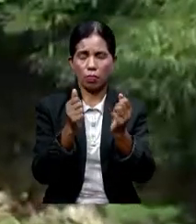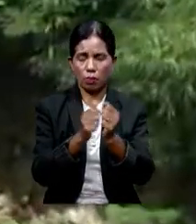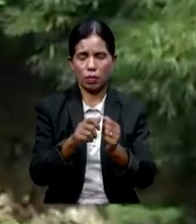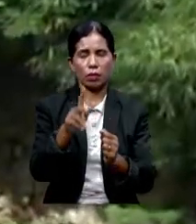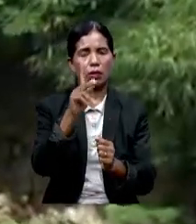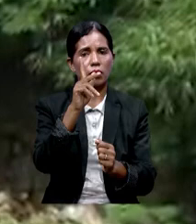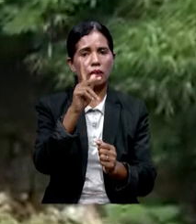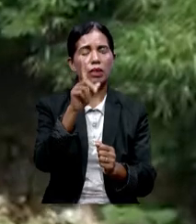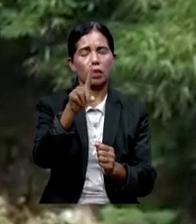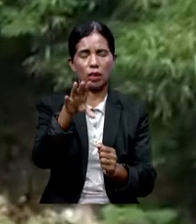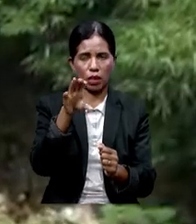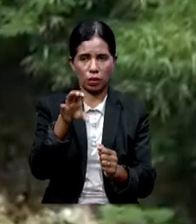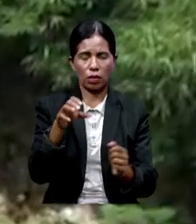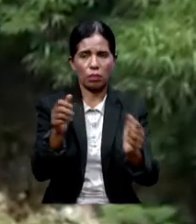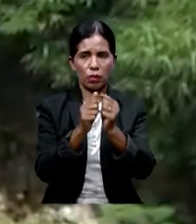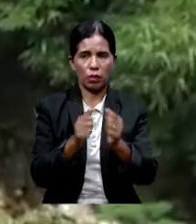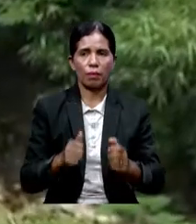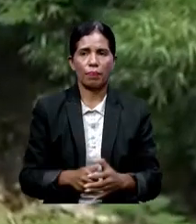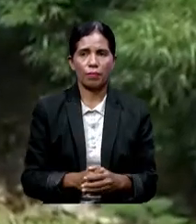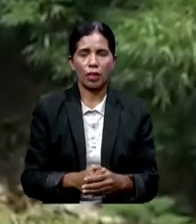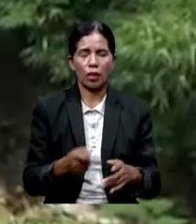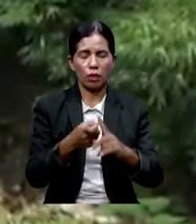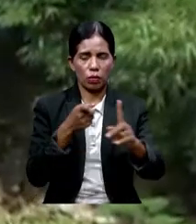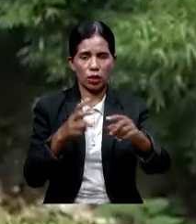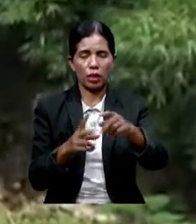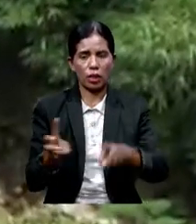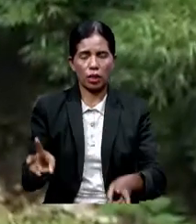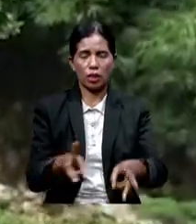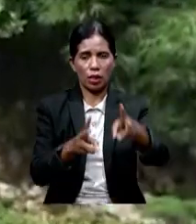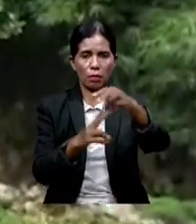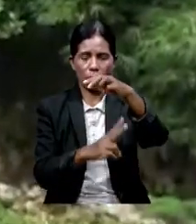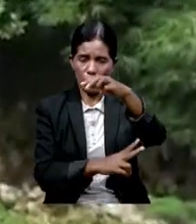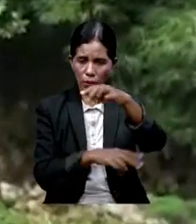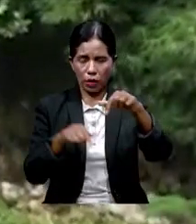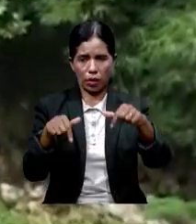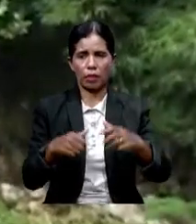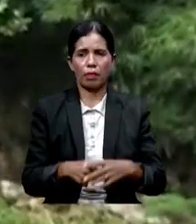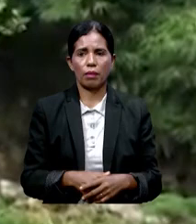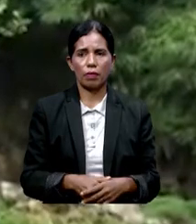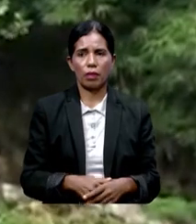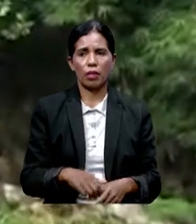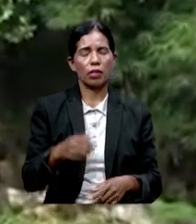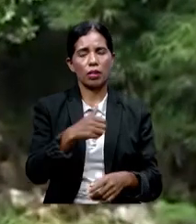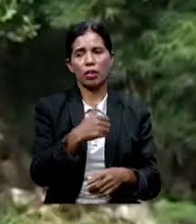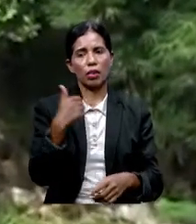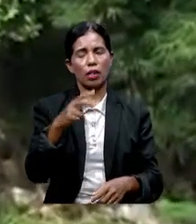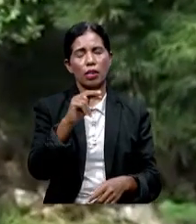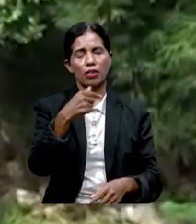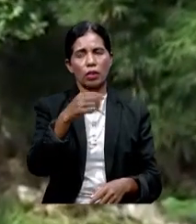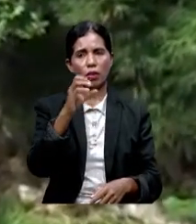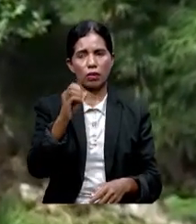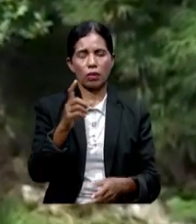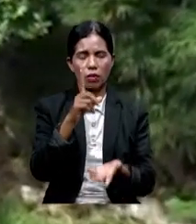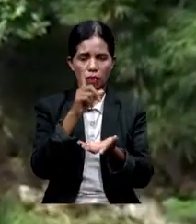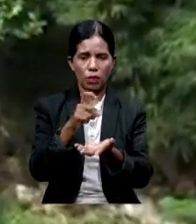ne 100 gabon. Ah ne maliu husi dane. Kato ia ensio selseluk mai nara